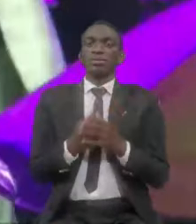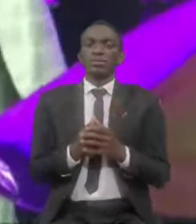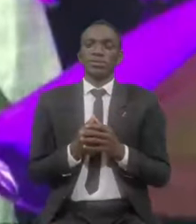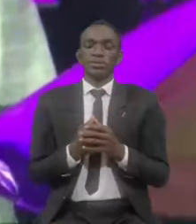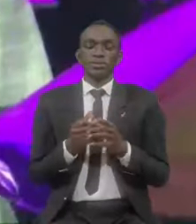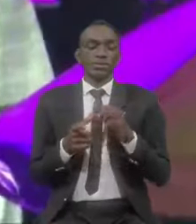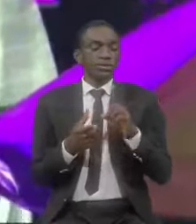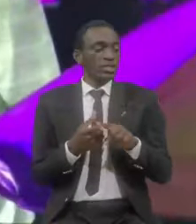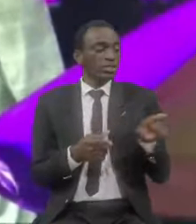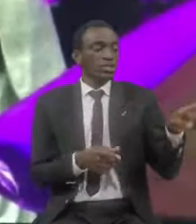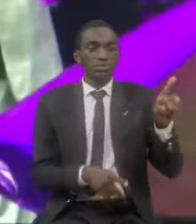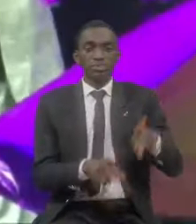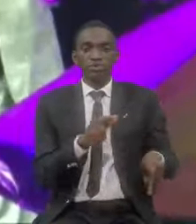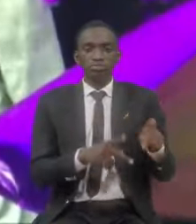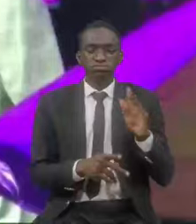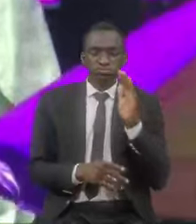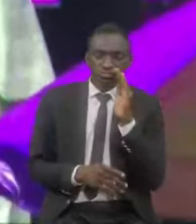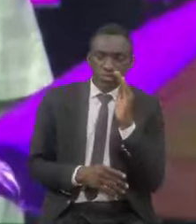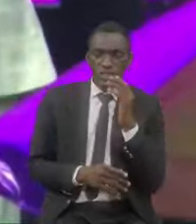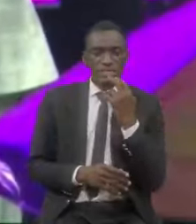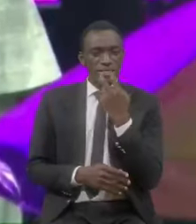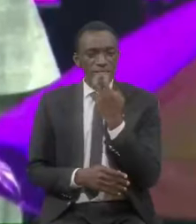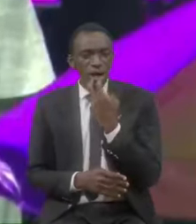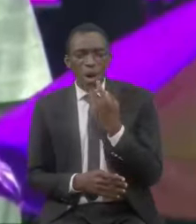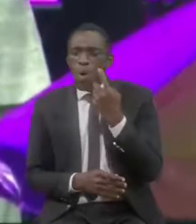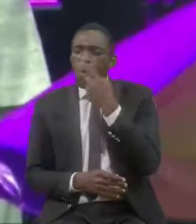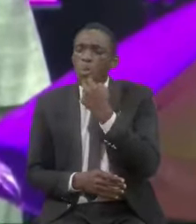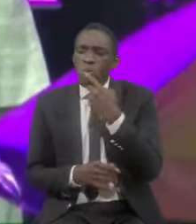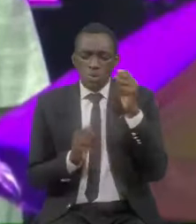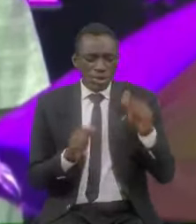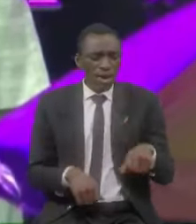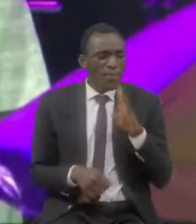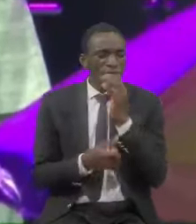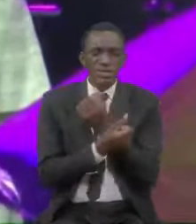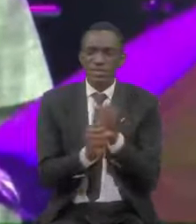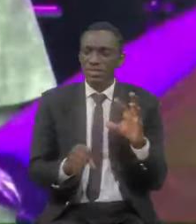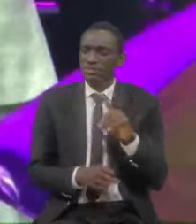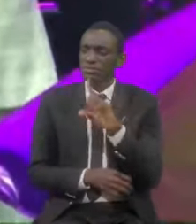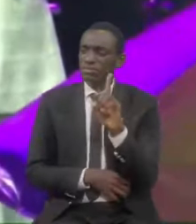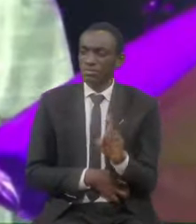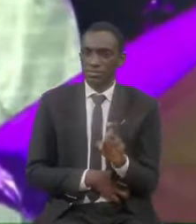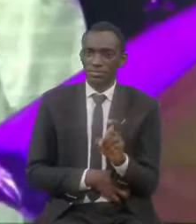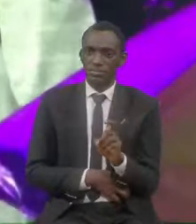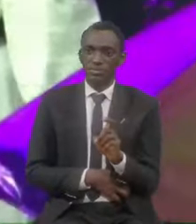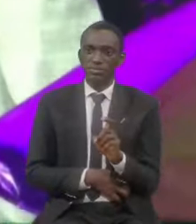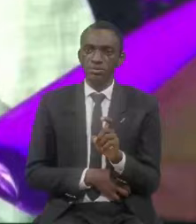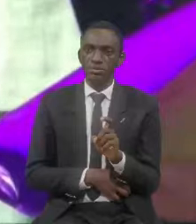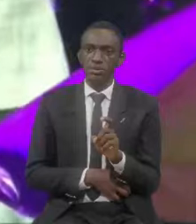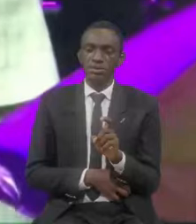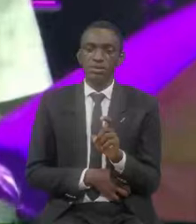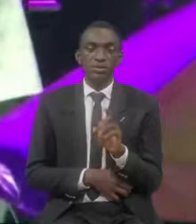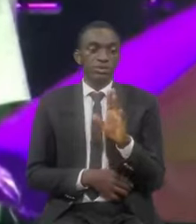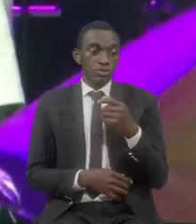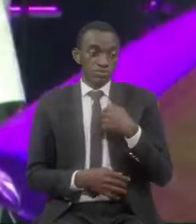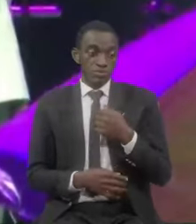Et ils commencent à se dire les uns aux autres, et qui peut être sauvé. Je leur